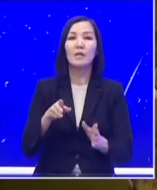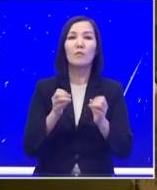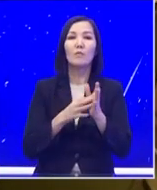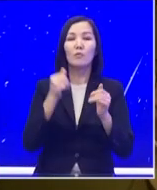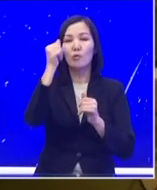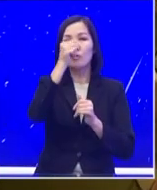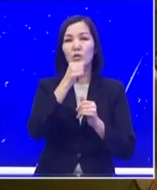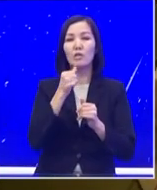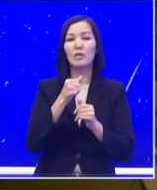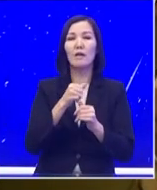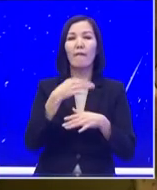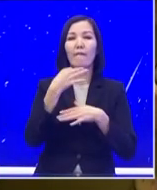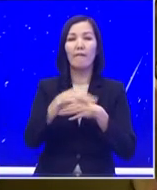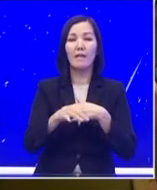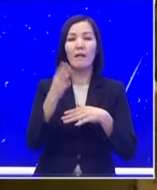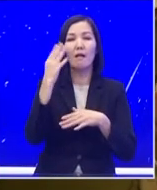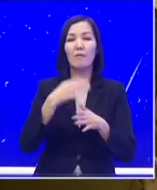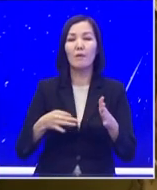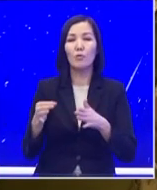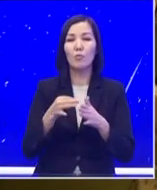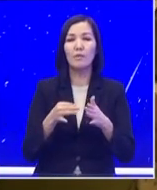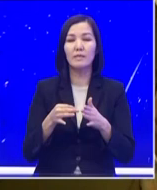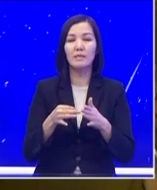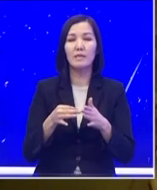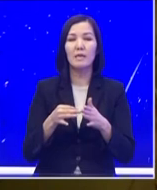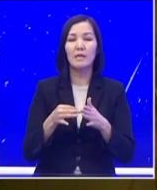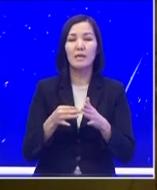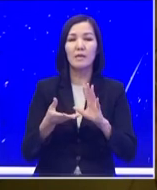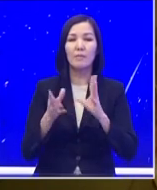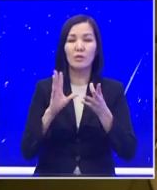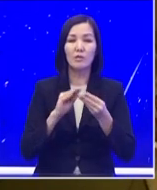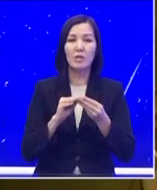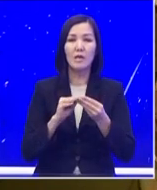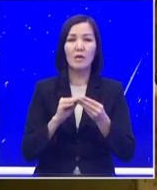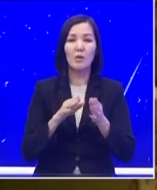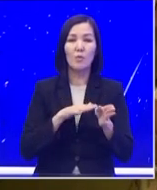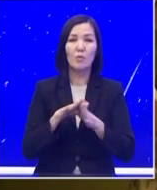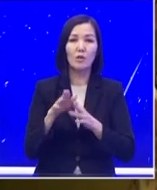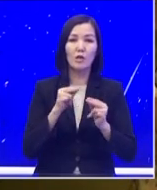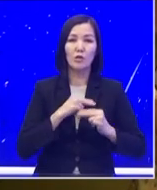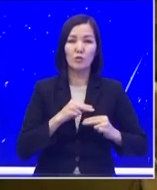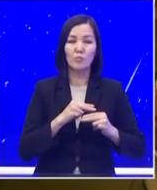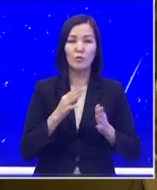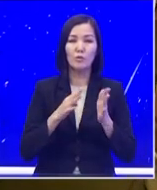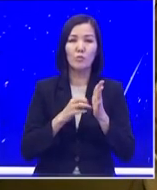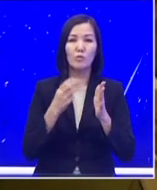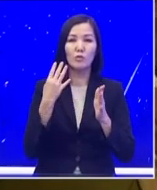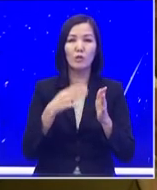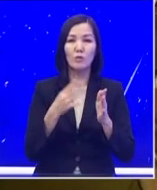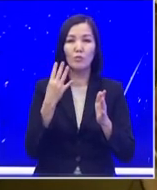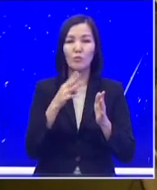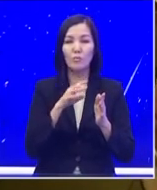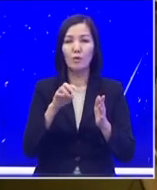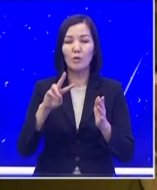2019 жылы филиал, осы Алматы облысының филиалы бойынша орындалған жұмыс көлемі 954